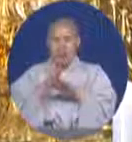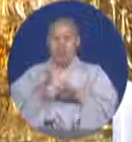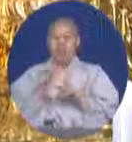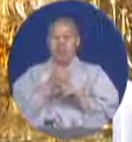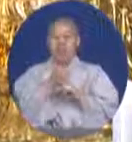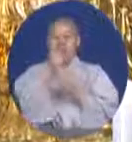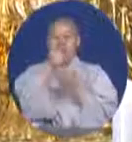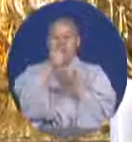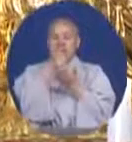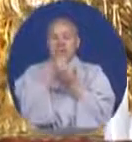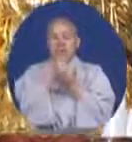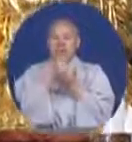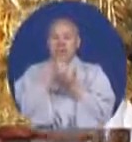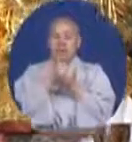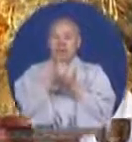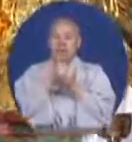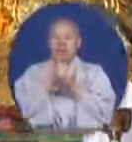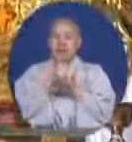부처님이